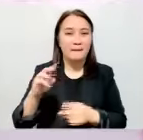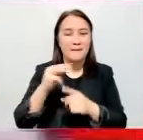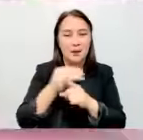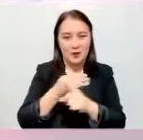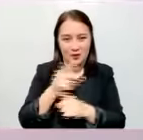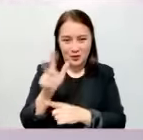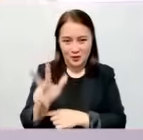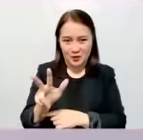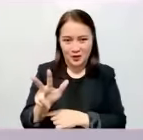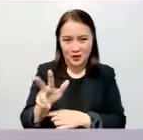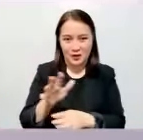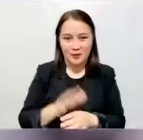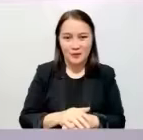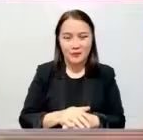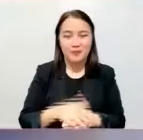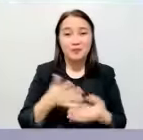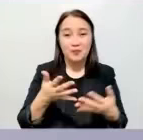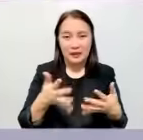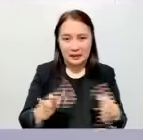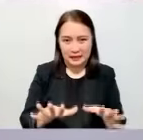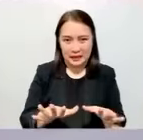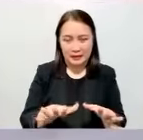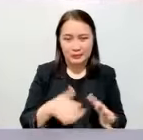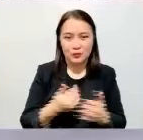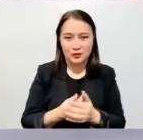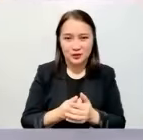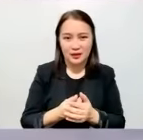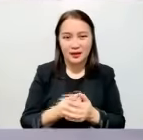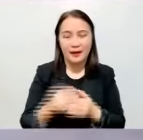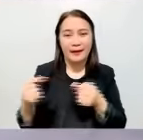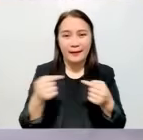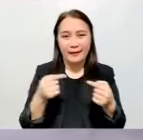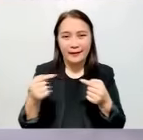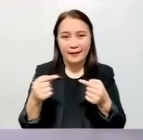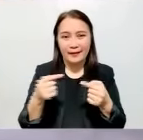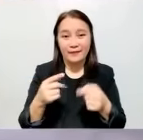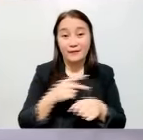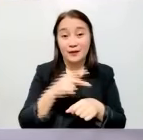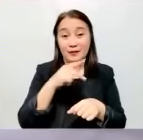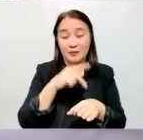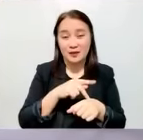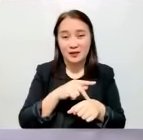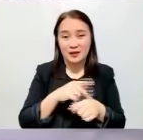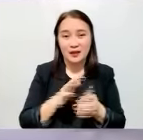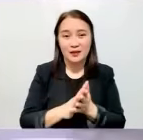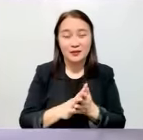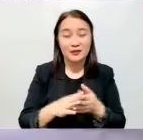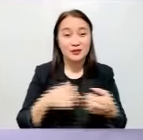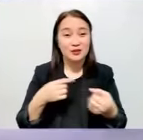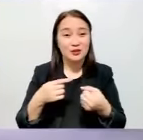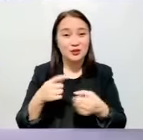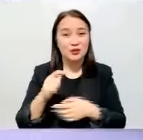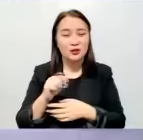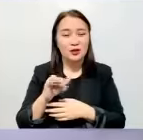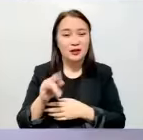World Indoors pagkatapos ng kanyang alitan kontra Philippine Athletics Track and Field Association noong